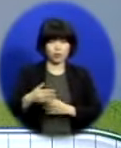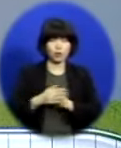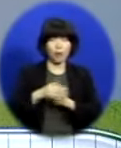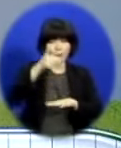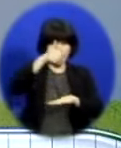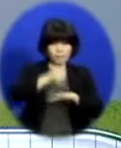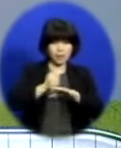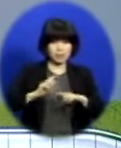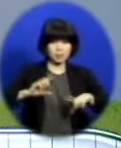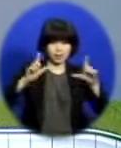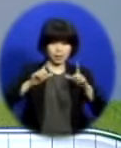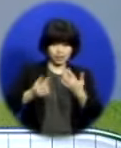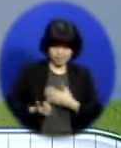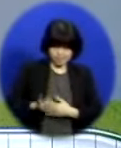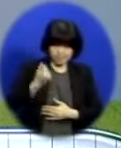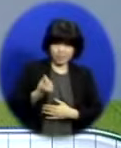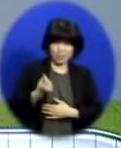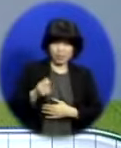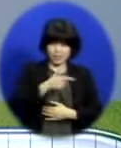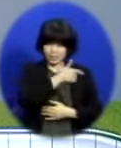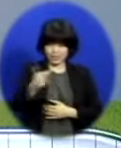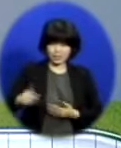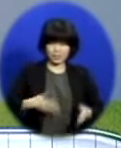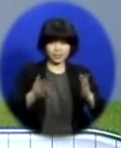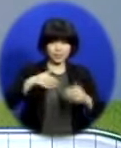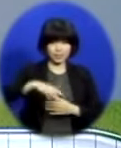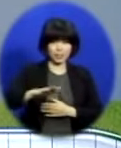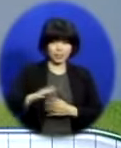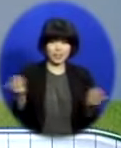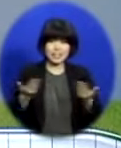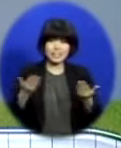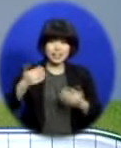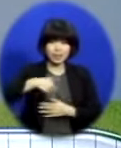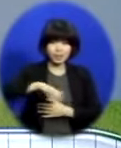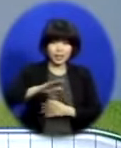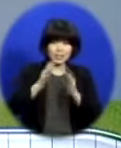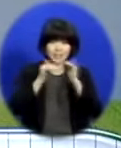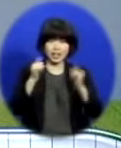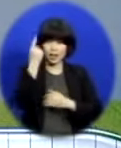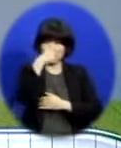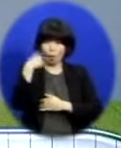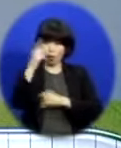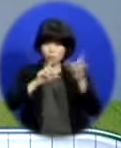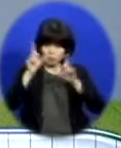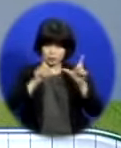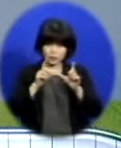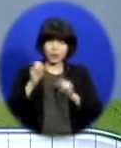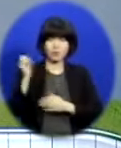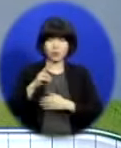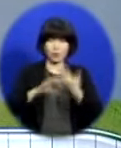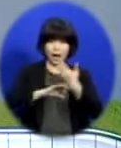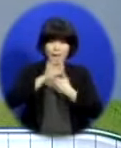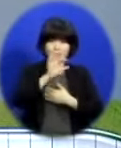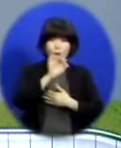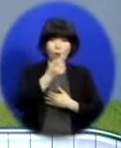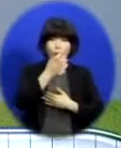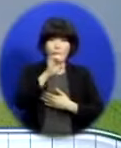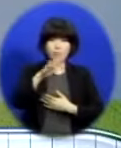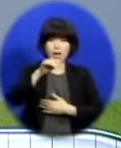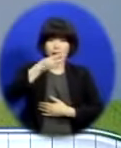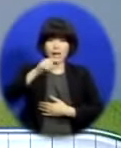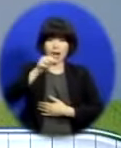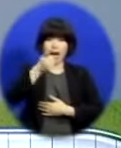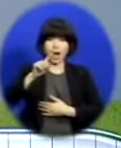날에는 일찍 큰 길에 나가 출근하는 사람들의 얼굴 표정들 아침에는 오페라하우스